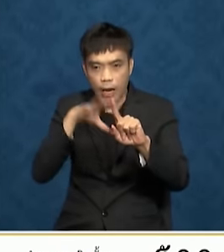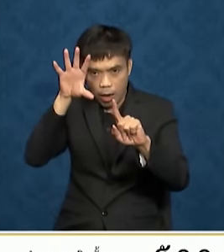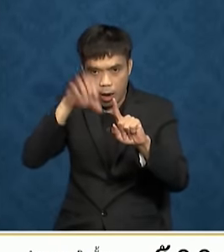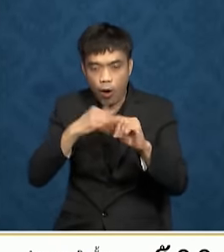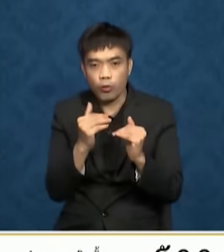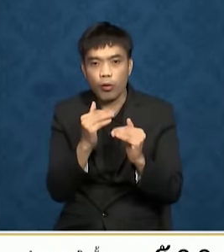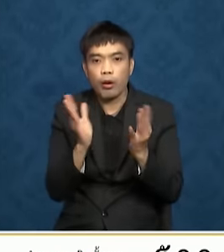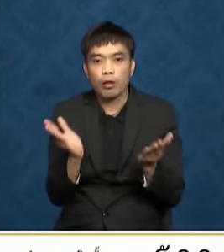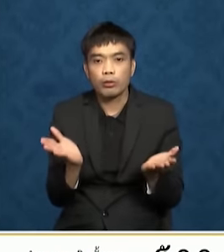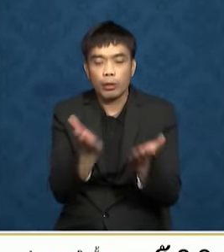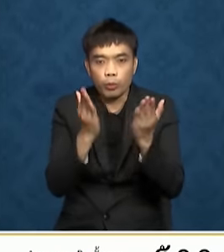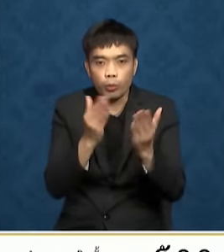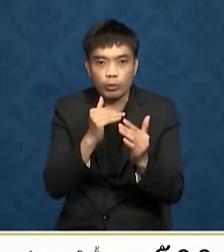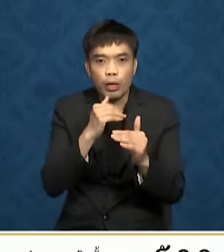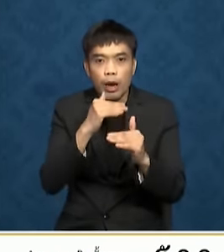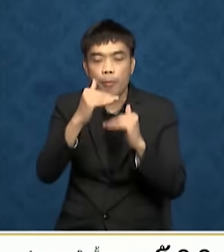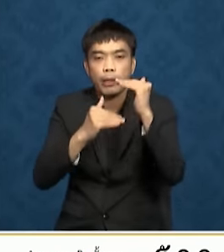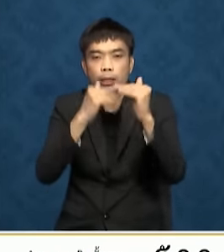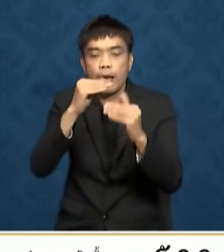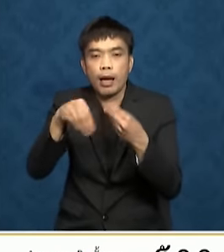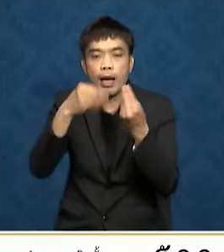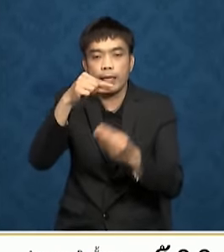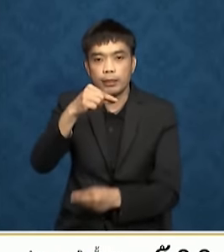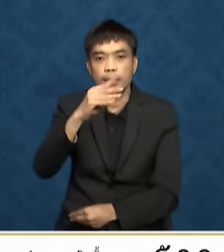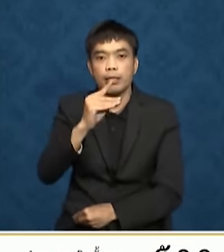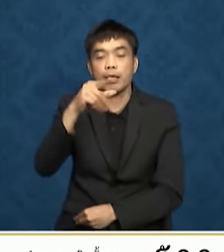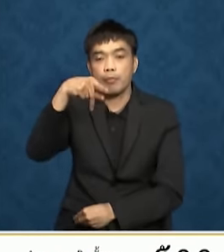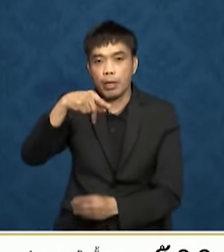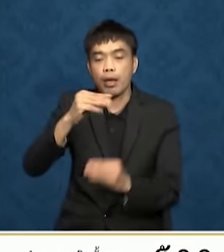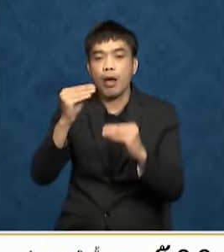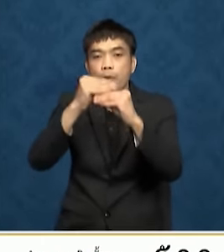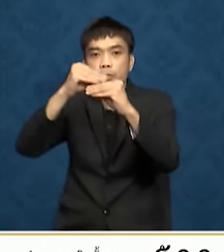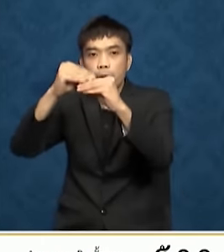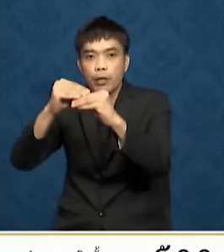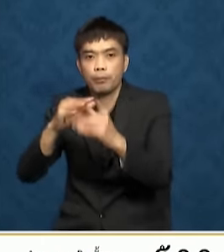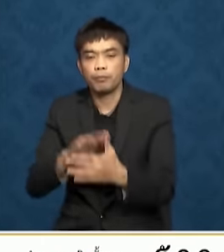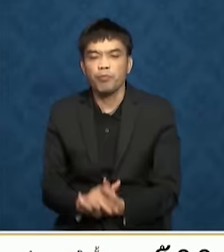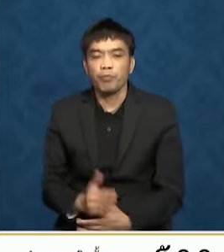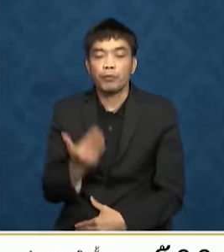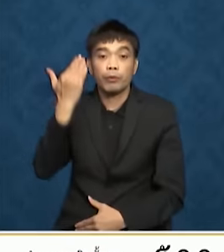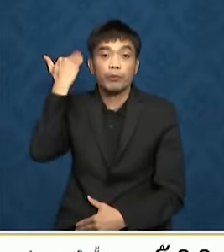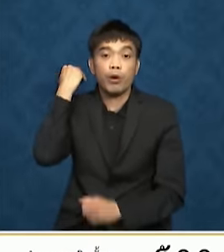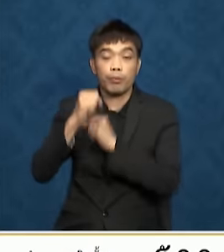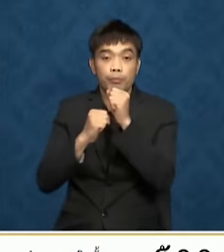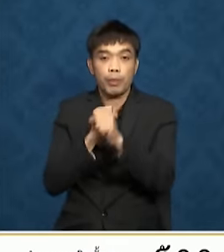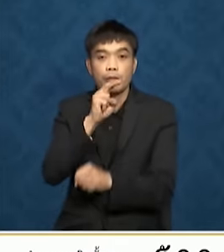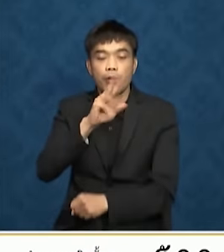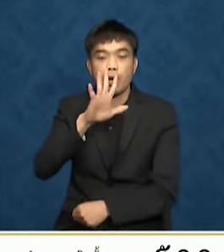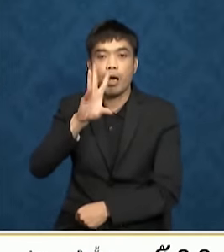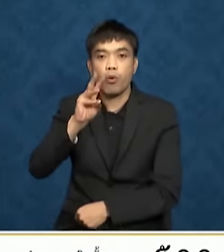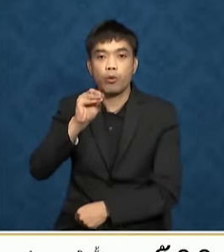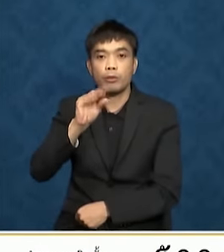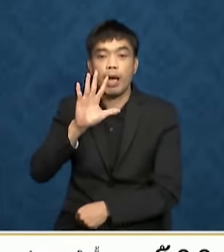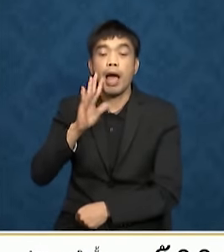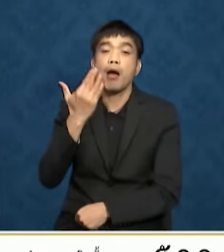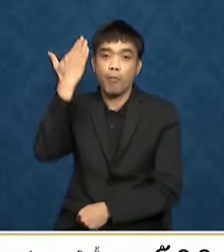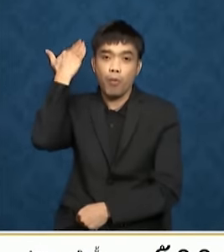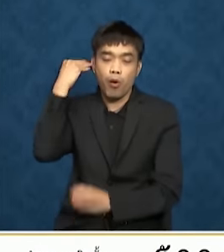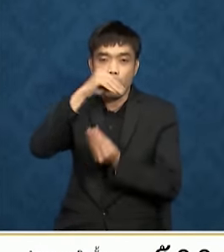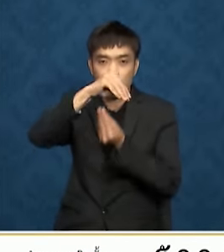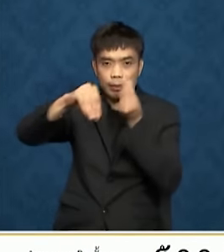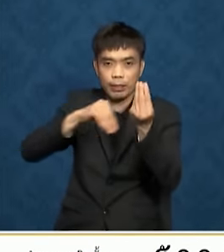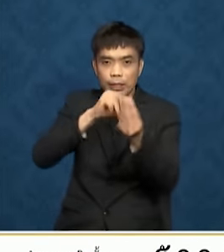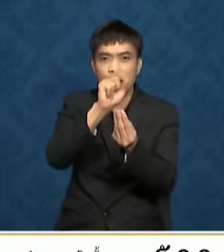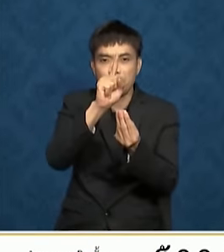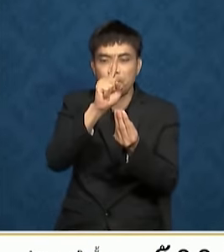ที่ท่านอดีตนายกรัฐมนตรีได้พูดไว้เมื่อปี 2565ที่ผมต้องย้มว่ามันเป็นปี 2565เพราะปีนั้นเศรษฐกิจซึมมาก